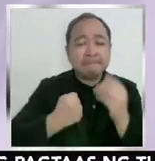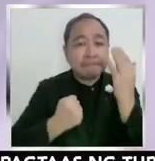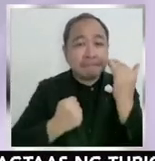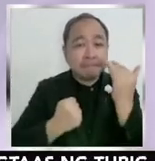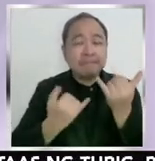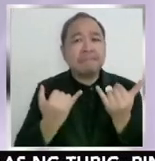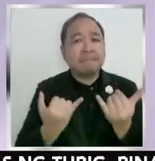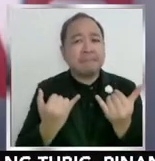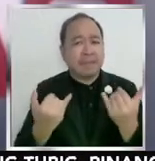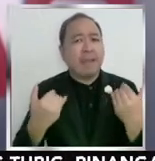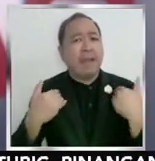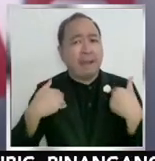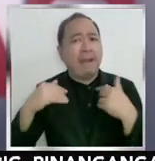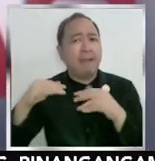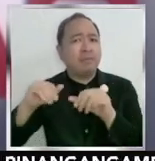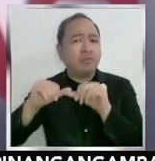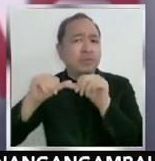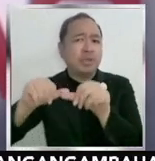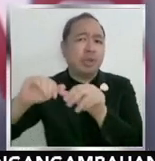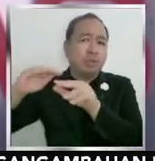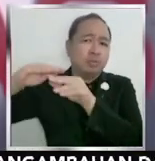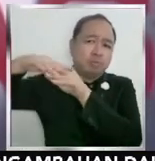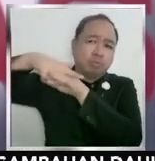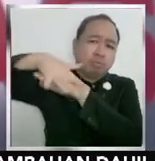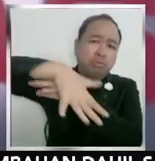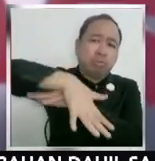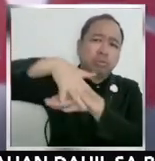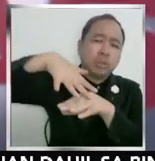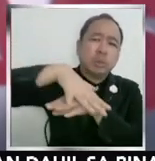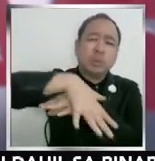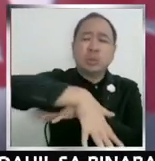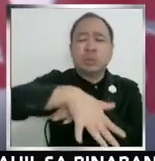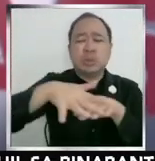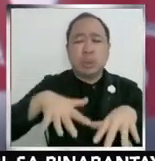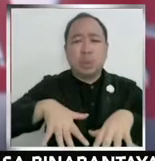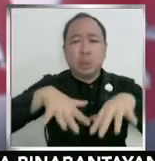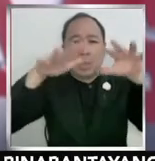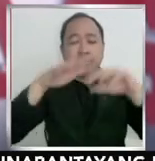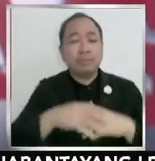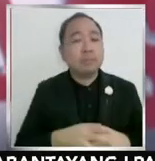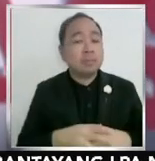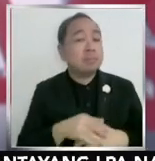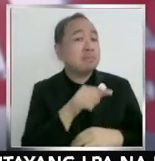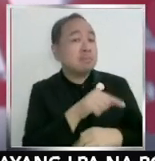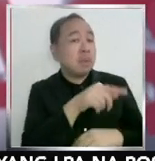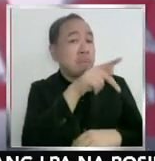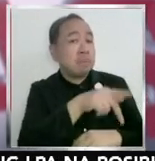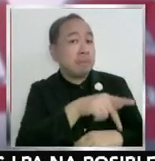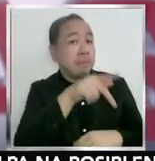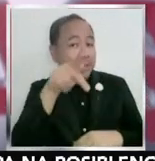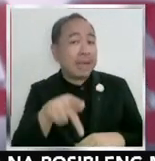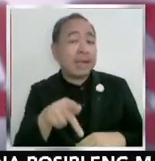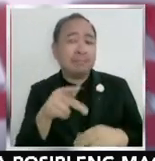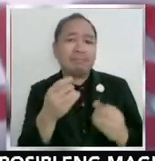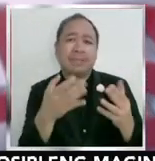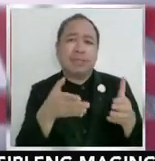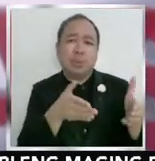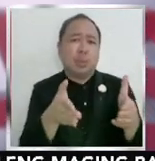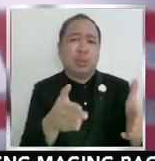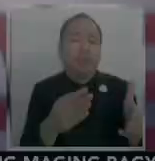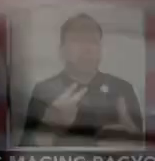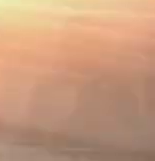mas matataas na lugar. At sa Pampanga naman, may ilang kalsadang hindi pa rin madaanan. Live mula sa Kalumpit,